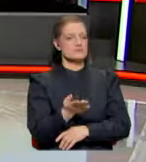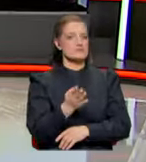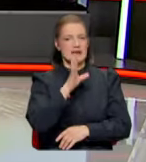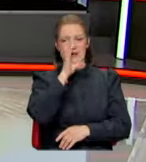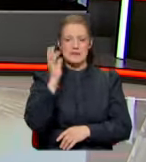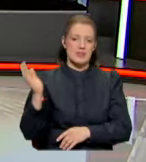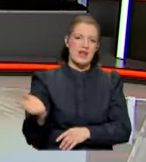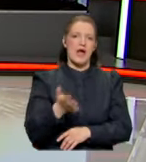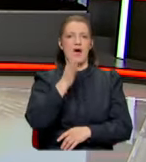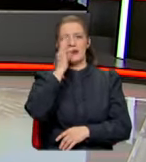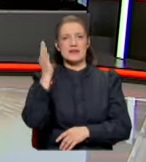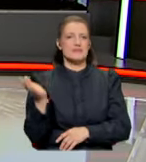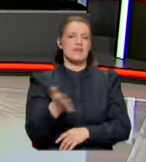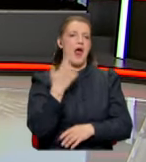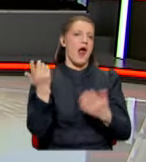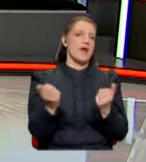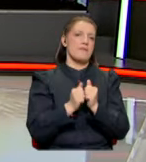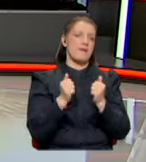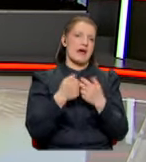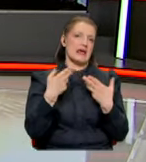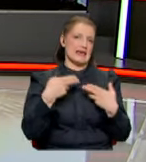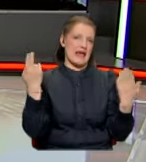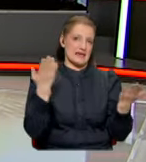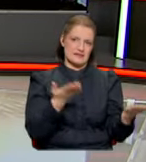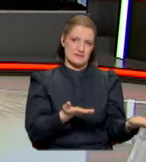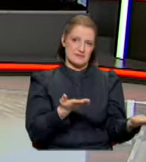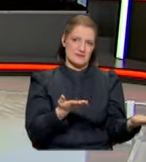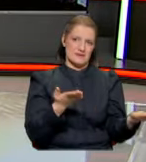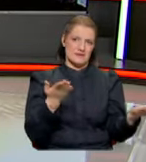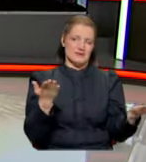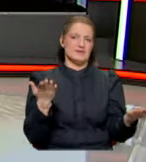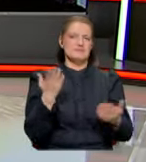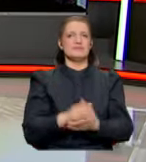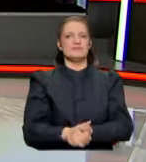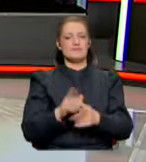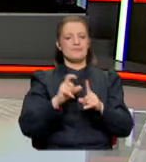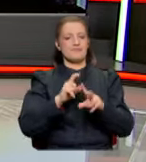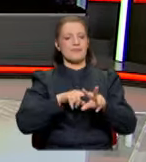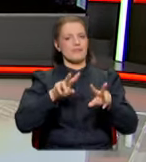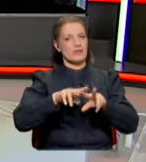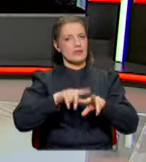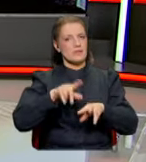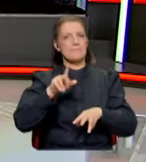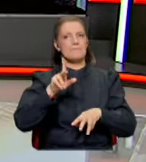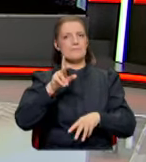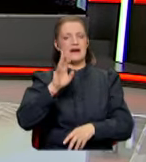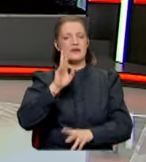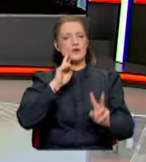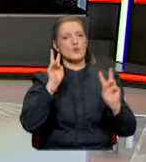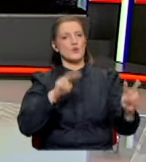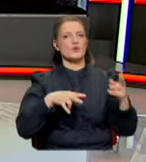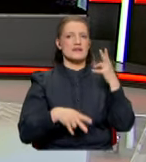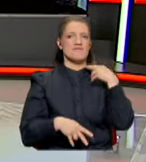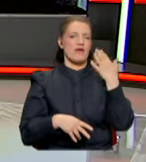kimler kimlerle demleniyor filan hikayesi Dolayısıyla legal bir partidir Dem Partisi de dolayısıyla göreceğiz